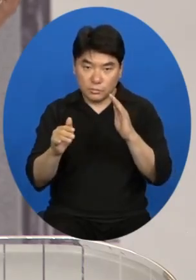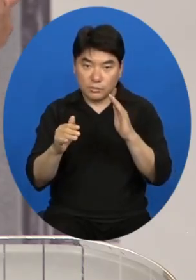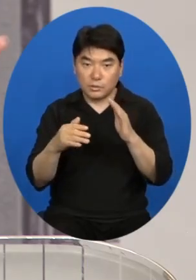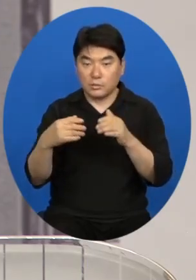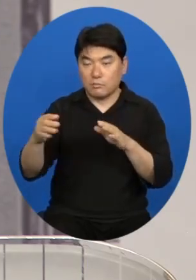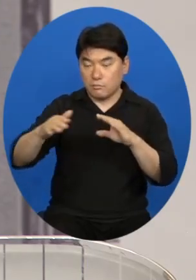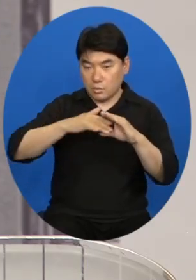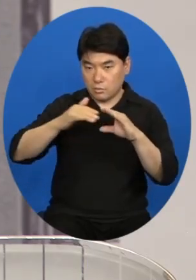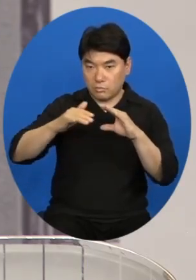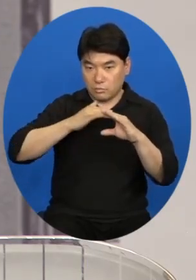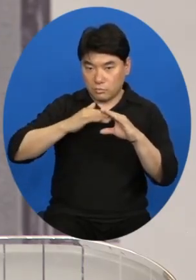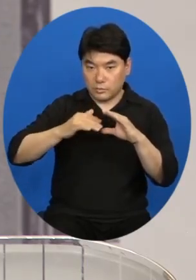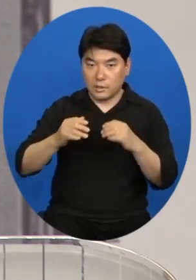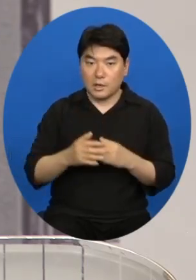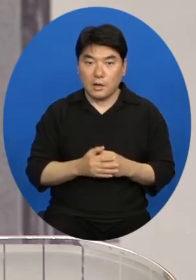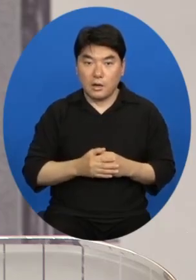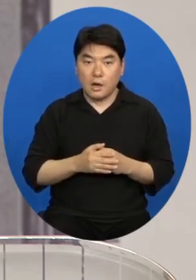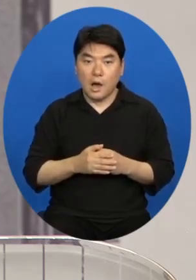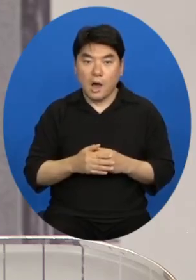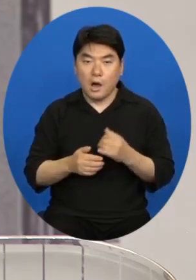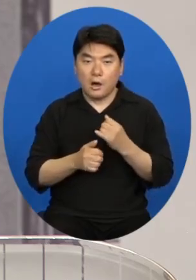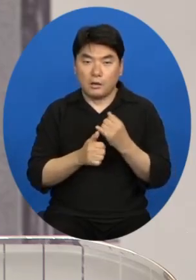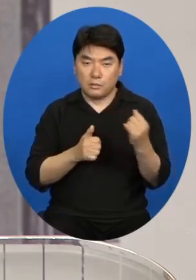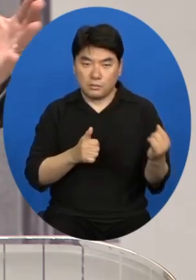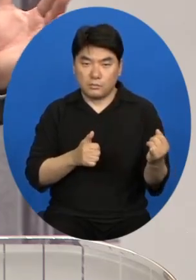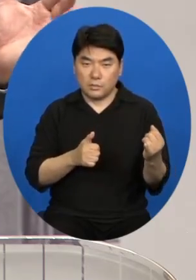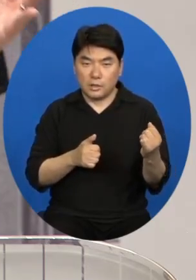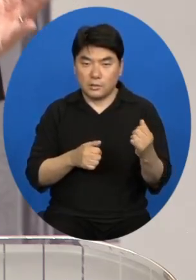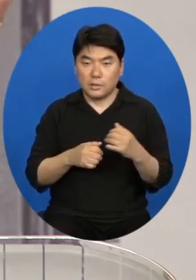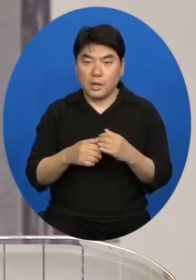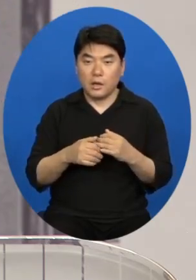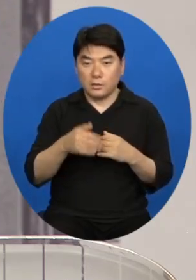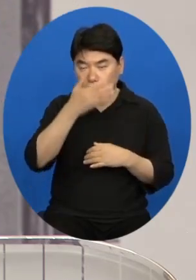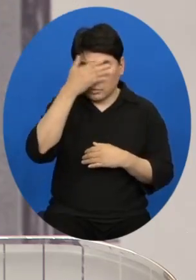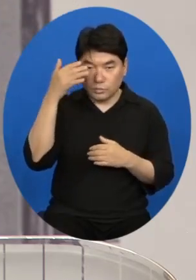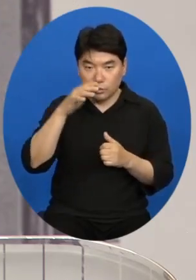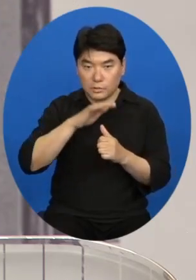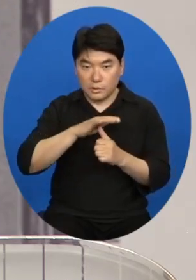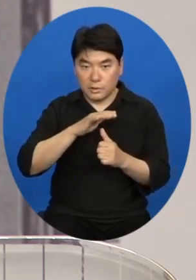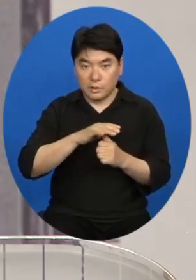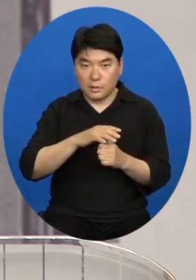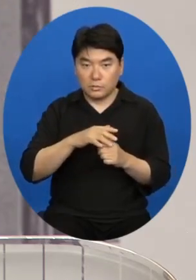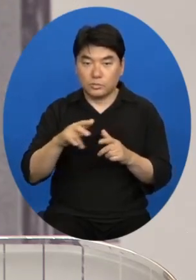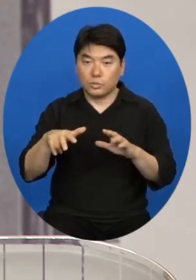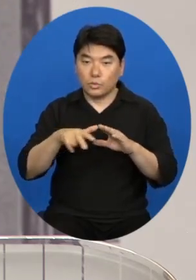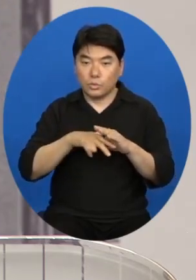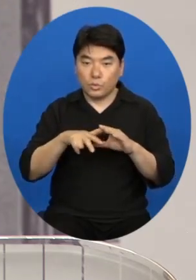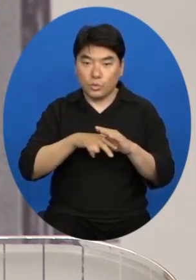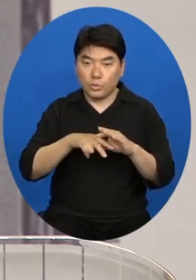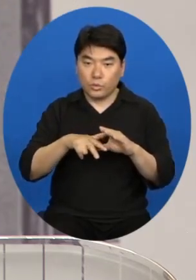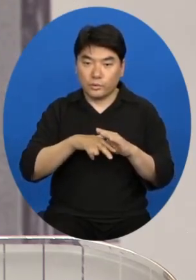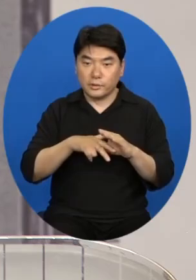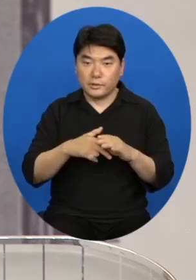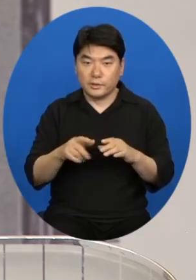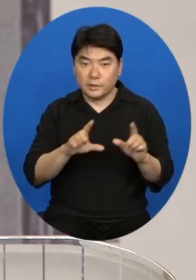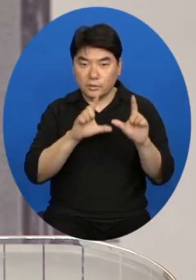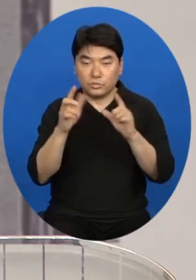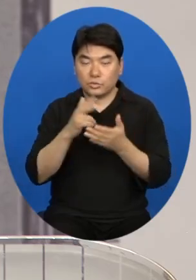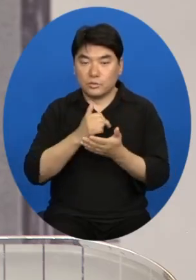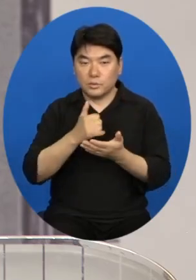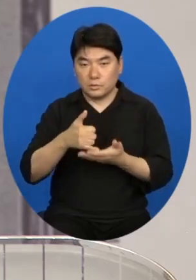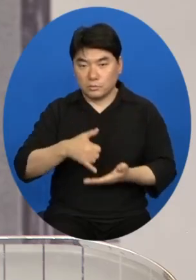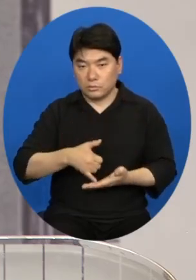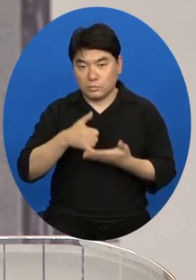메일을 보내주셨어요. 아내 되시는 분이 10대, 20대 종교 생활을 하셨대요. 그때는 주님을 인격적으로 만나지 못한